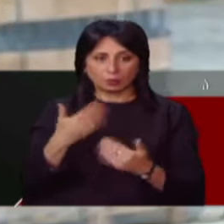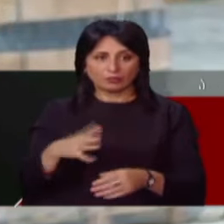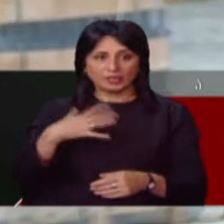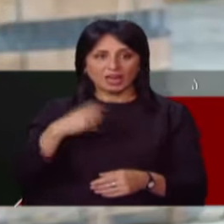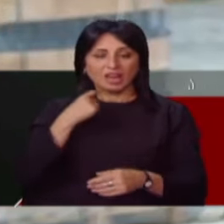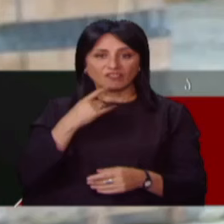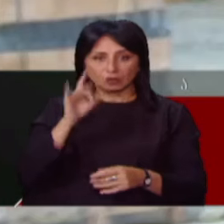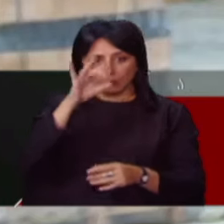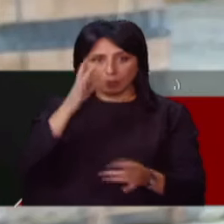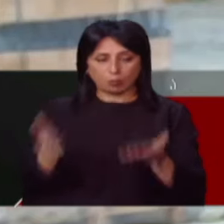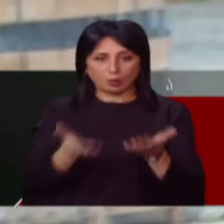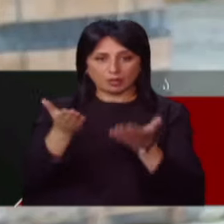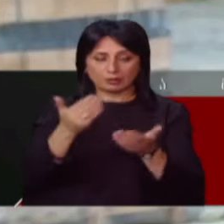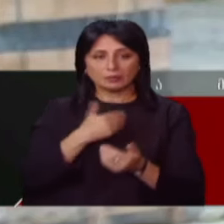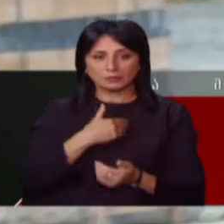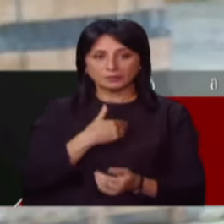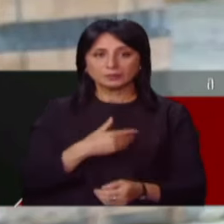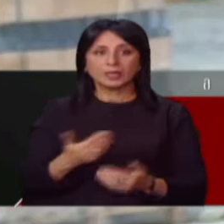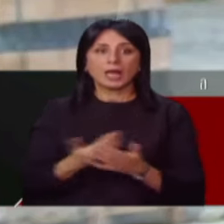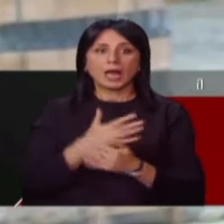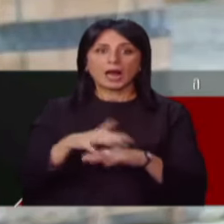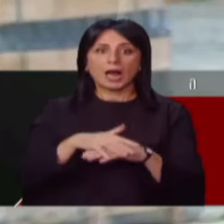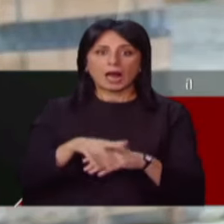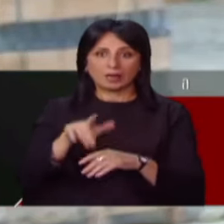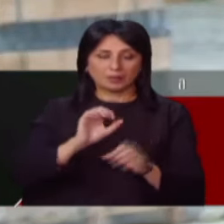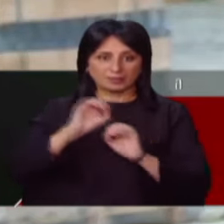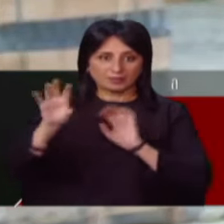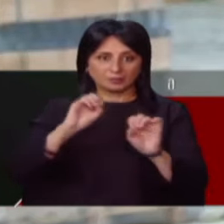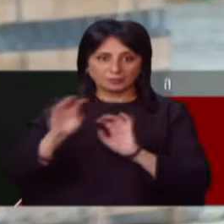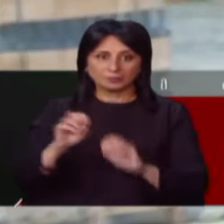ქართული ღვინის პოპულარიზაციაზე, ახალი ბაზრების ათვისებაზე.